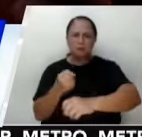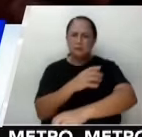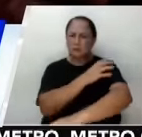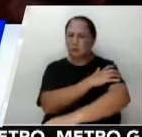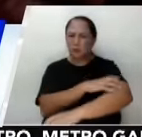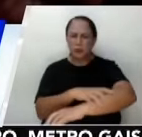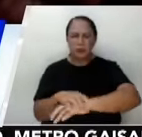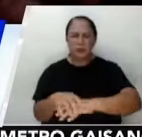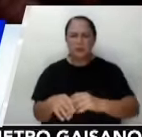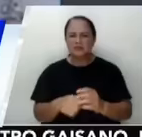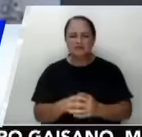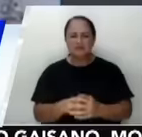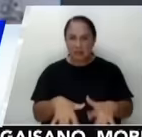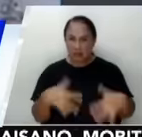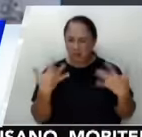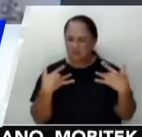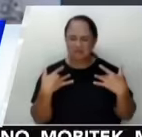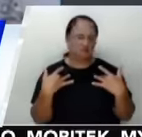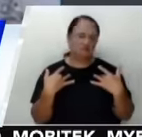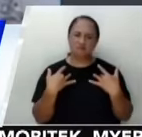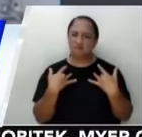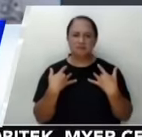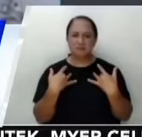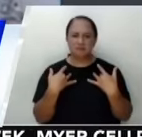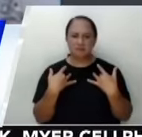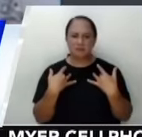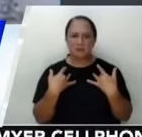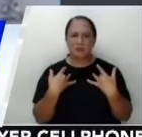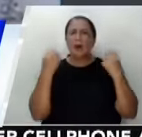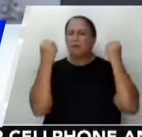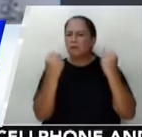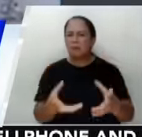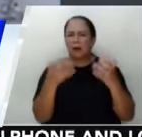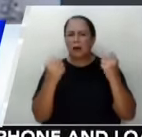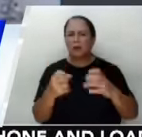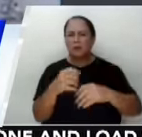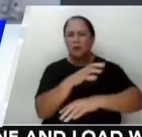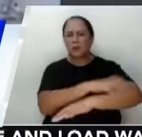talaga. Sa dami ng tama ng kamandag ng